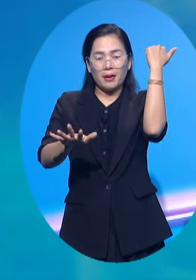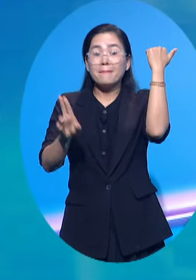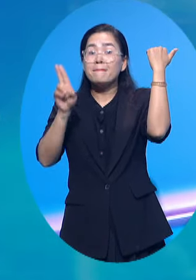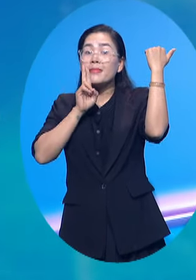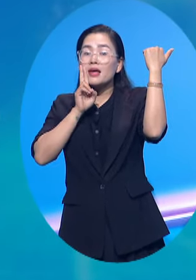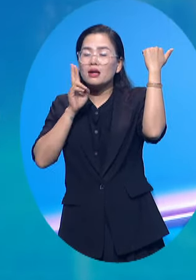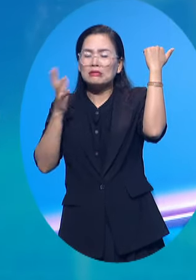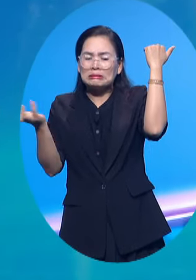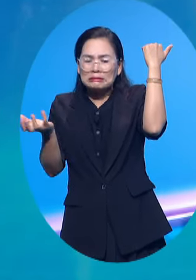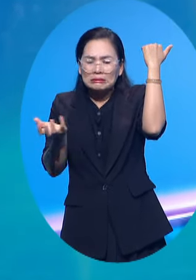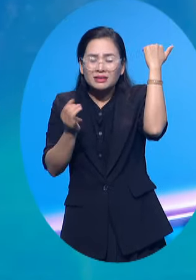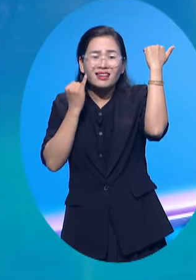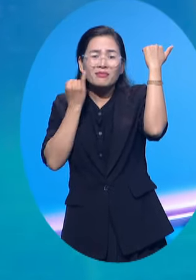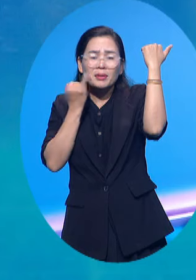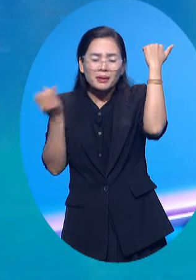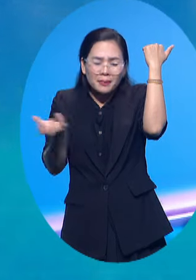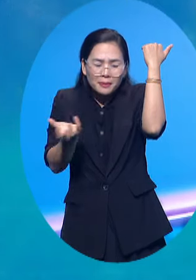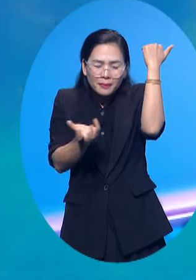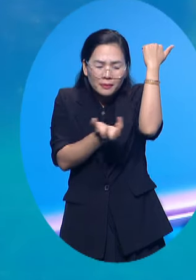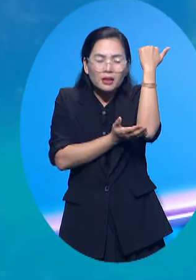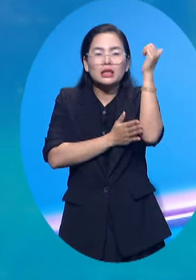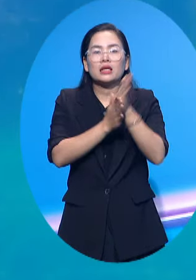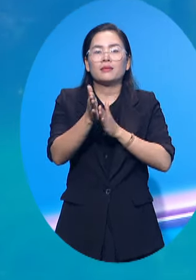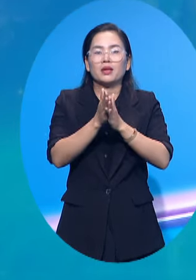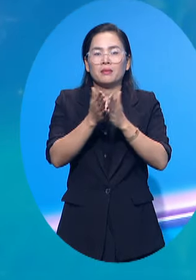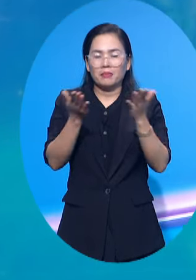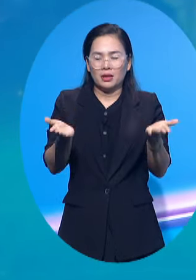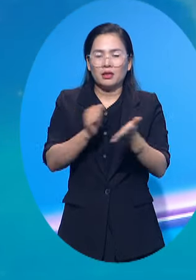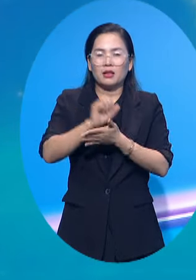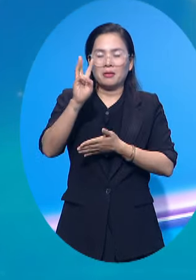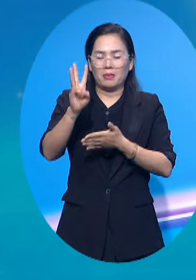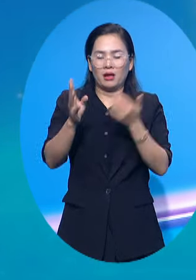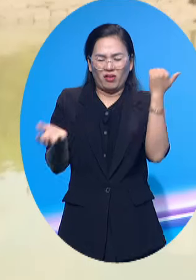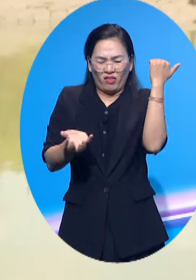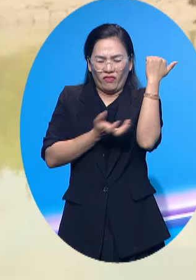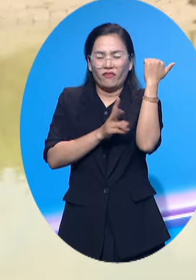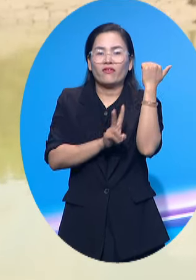qua, song tuần này xâm nhập mặn vẫn tăng theo kỳ triều đầu tháng 3 âm lịch.